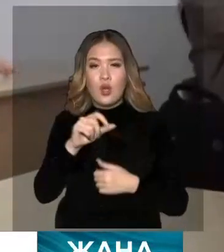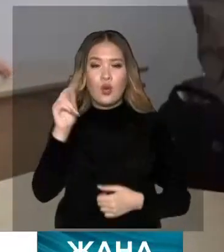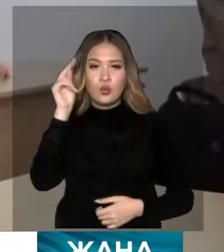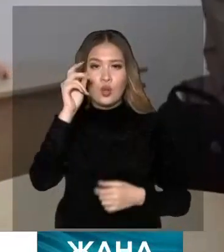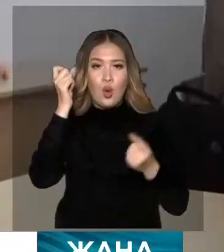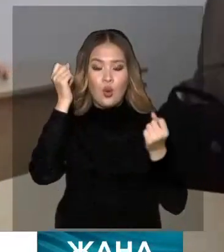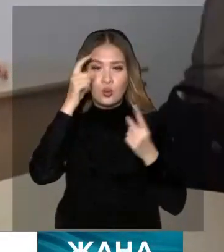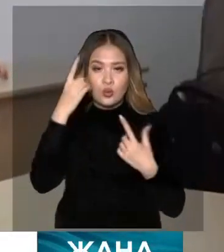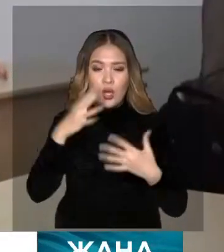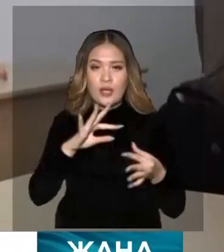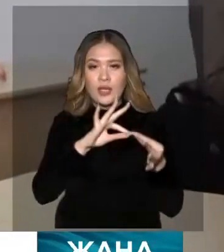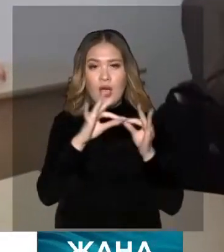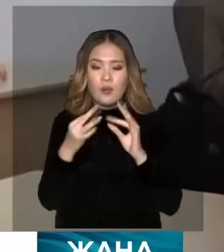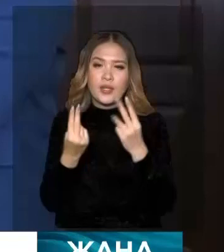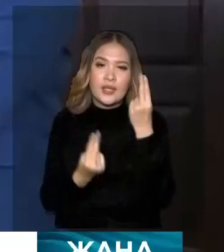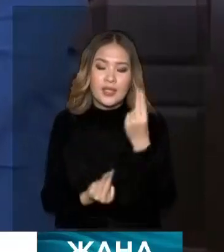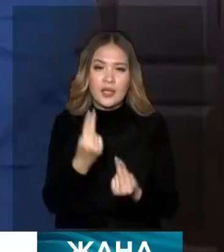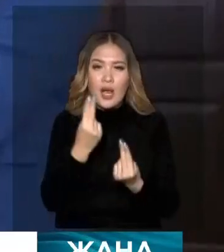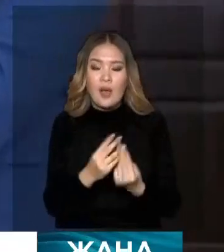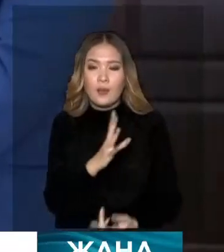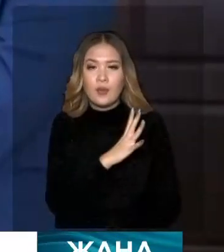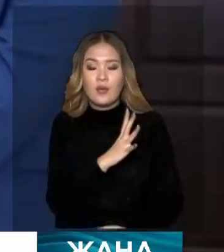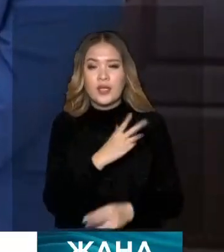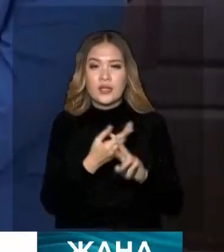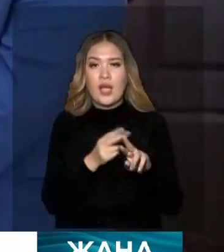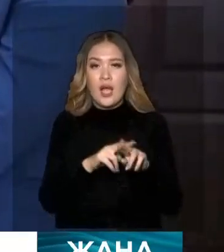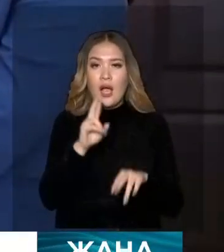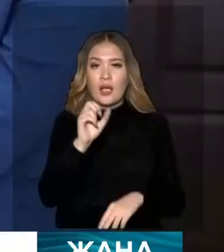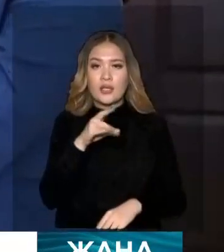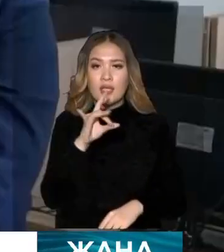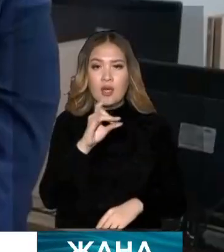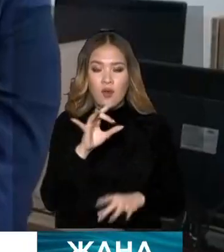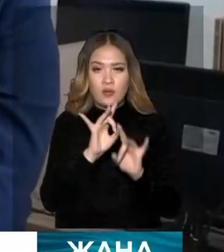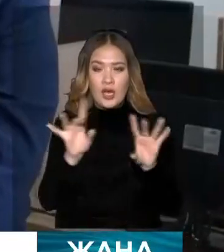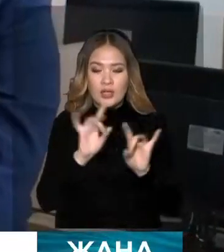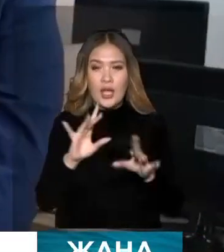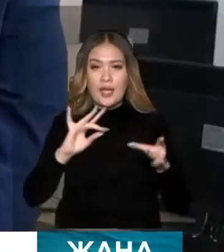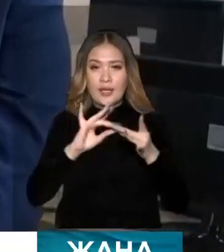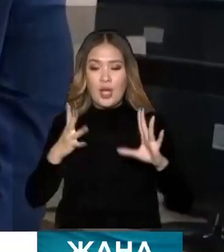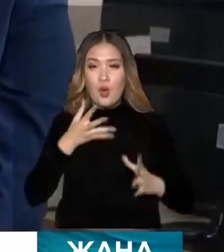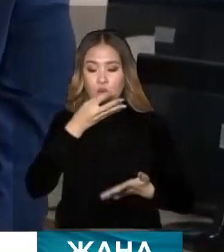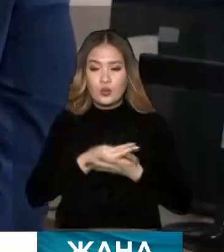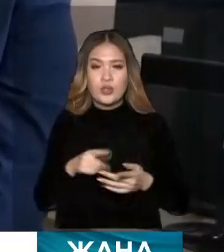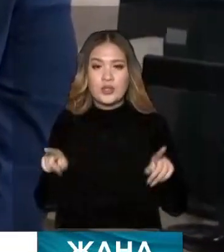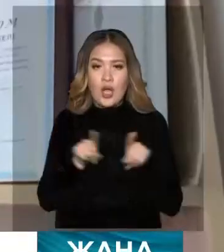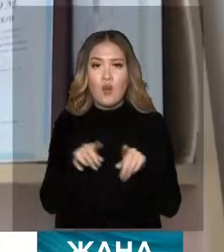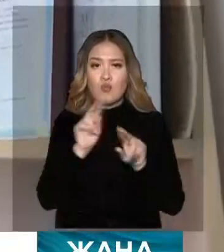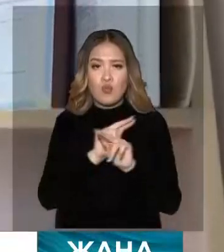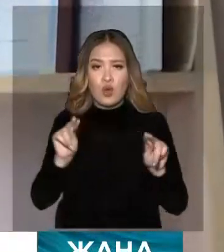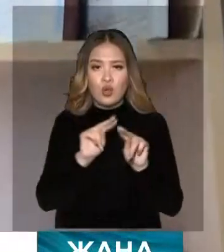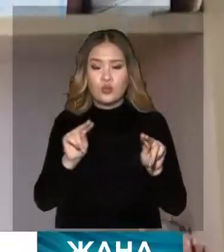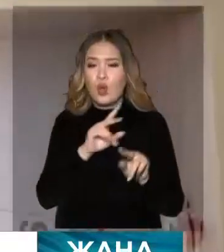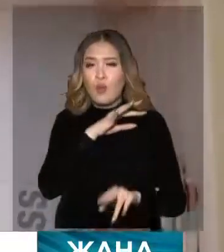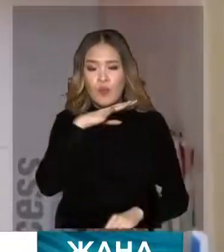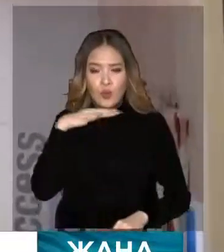сол тақырыптар бойынша ойындар ойнатады. Ислам Қадыровтың сөзінше, қазір әлеуметтік желіде өзі сияқты белсенді ұстаздардың